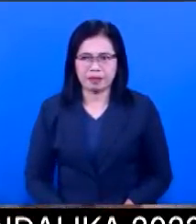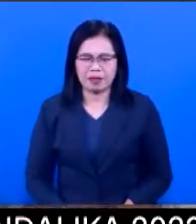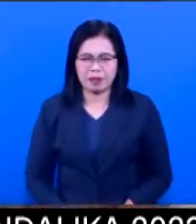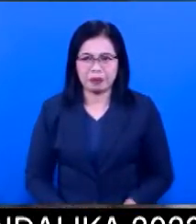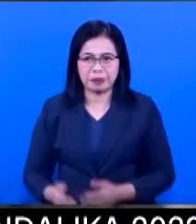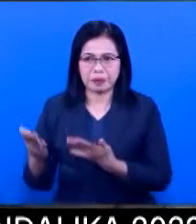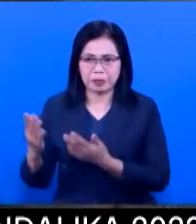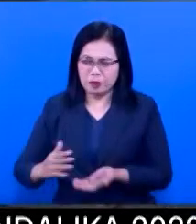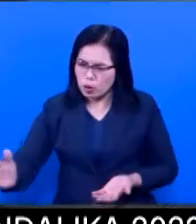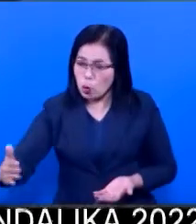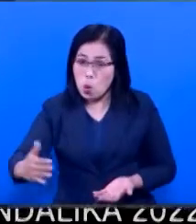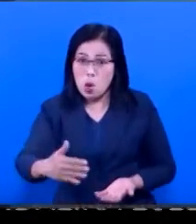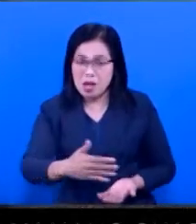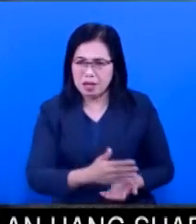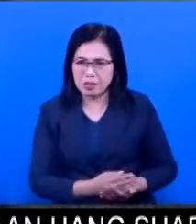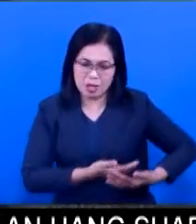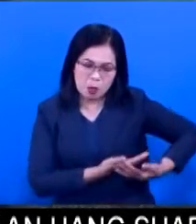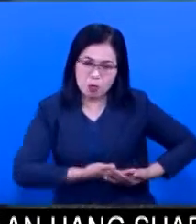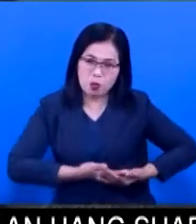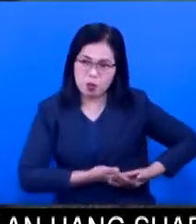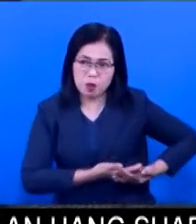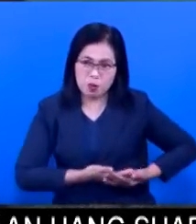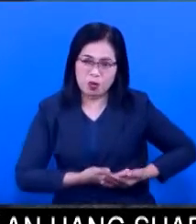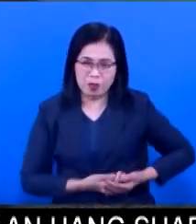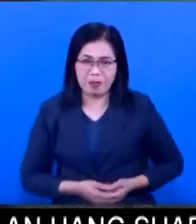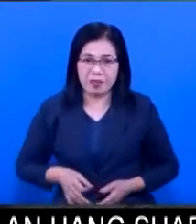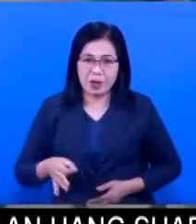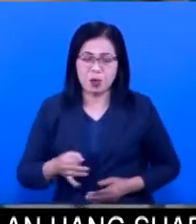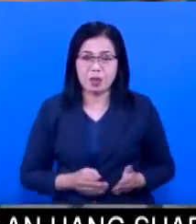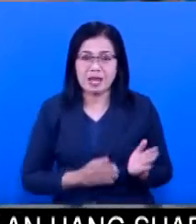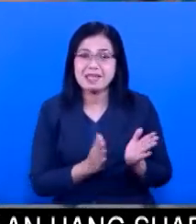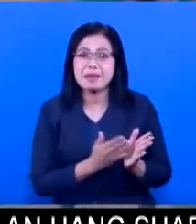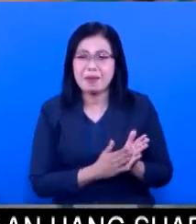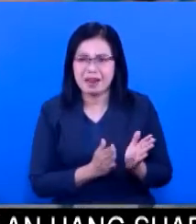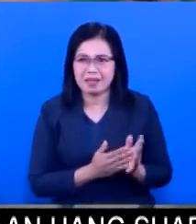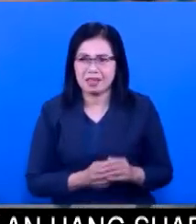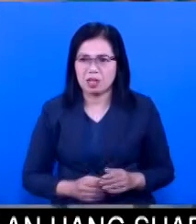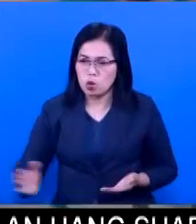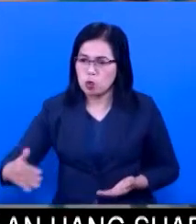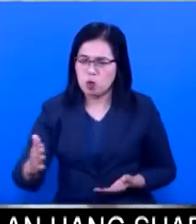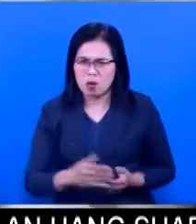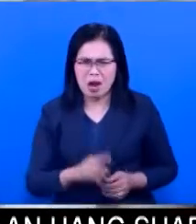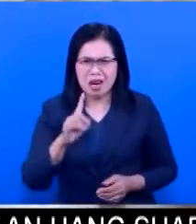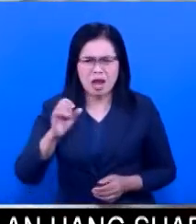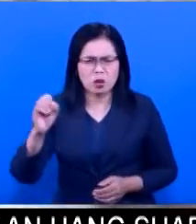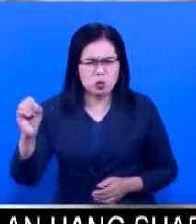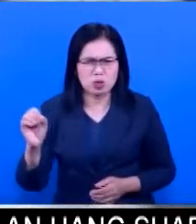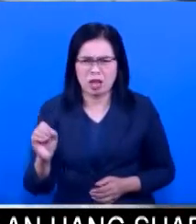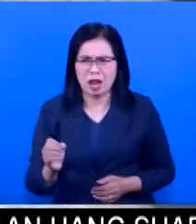Inilah koleksi boneka milik Sandra, seorang ibu rumah tangga di Cimahi, Jawa Barat. Ia mengumpulkan ratusan boneka ini sejak tahun